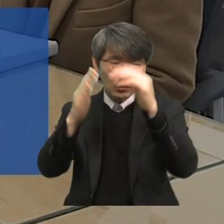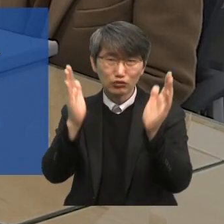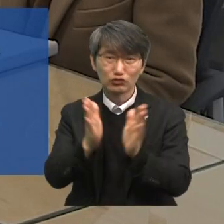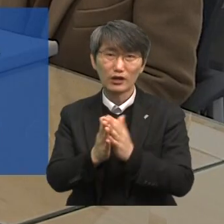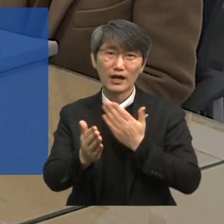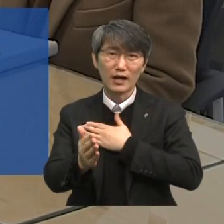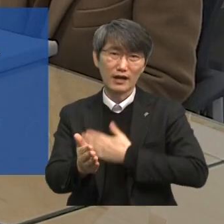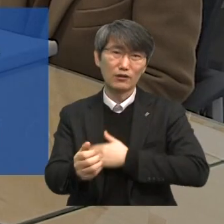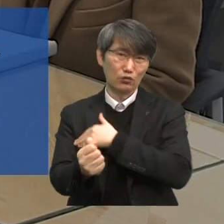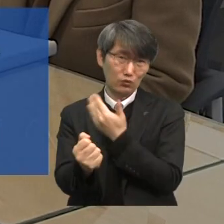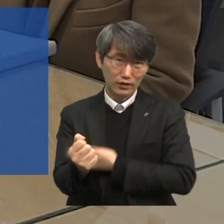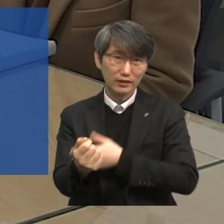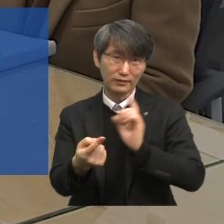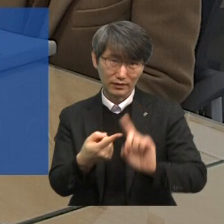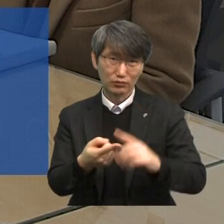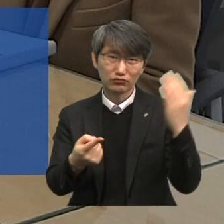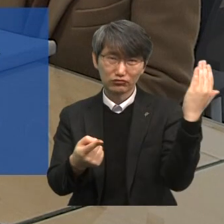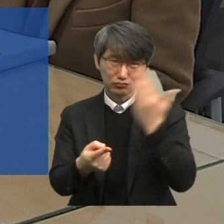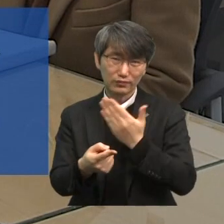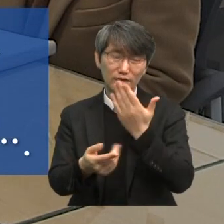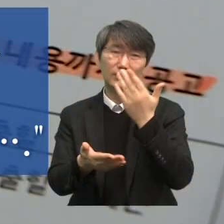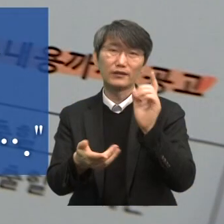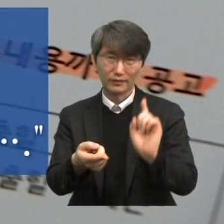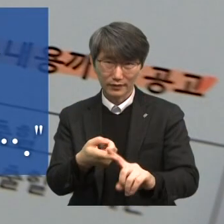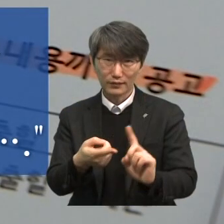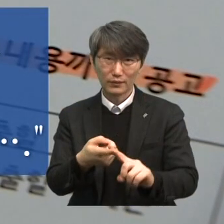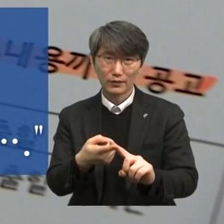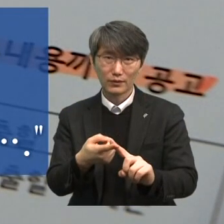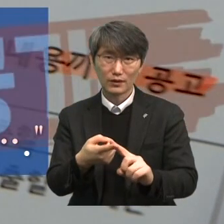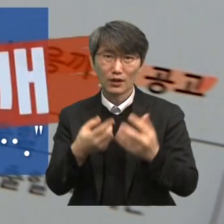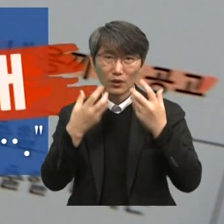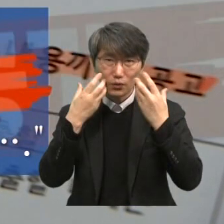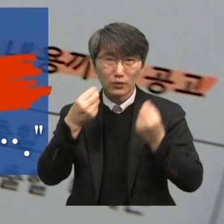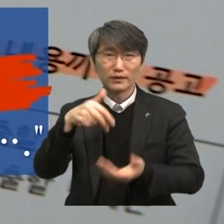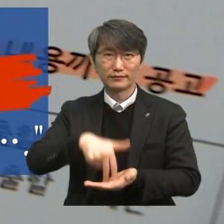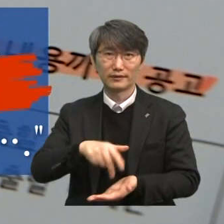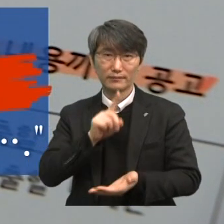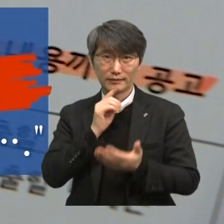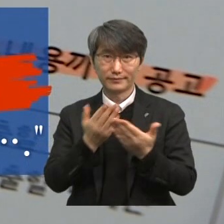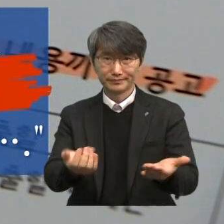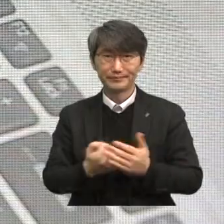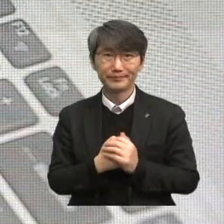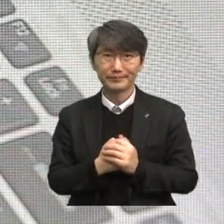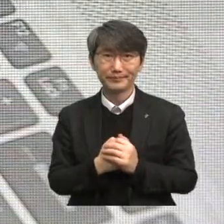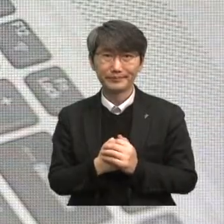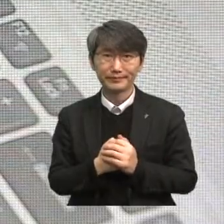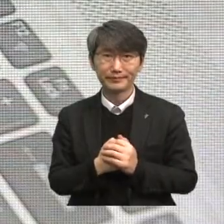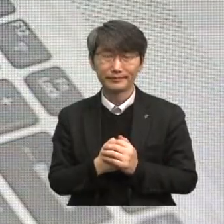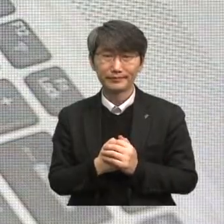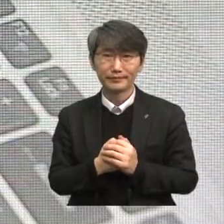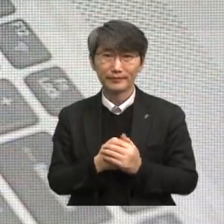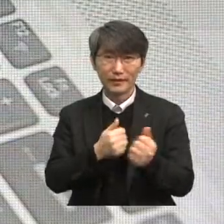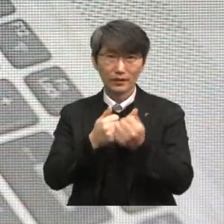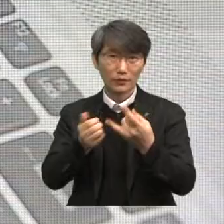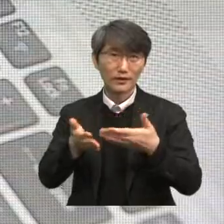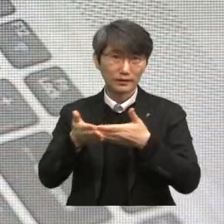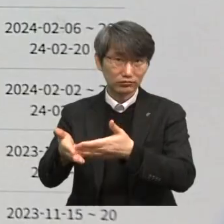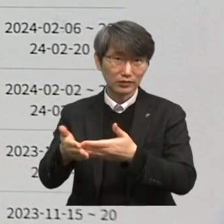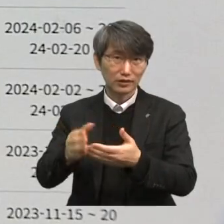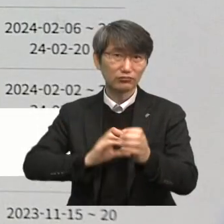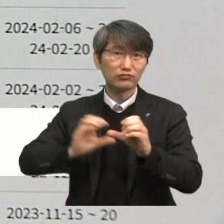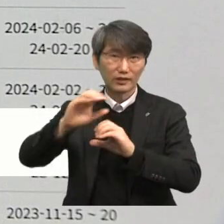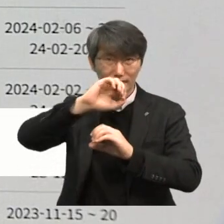구민의 알 권리 보장과 행정의 투명성을 높이기 위해 적극 공개하겠다고 밝혔습니다. 집행부가 의회에 제출한